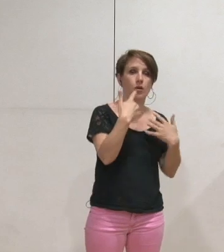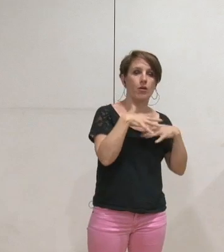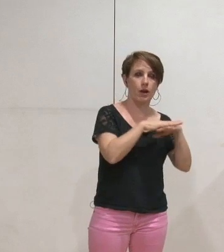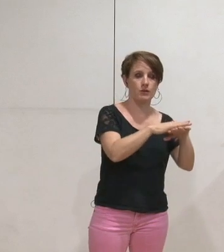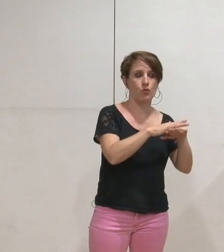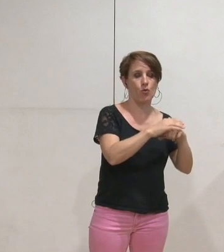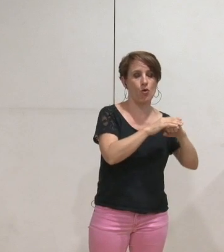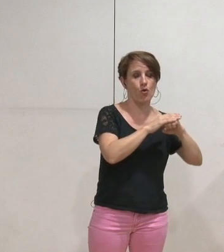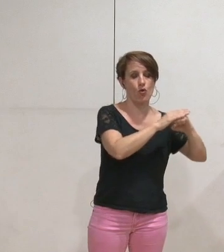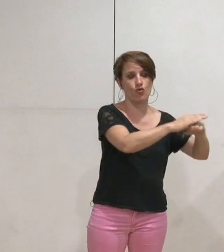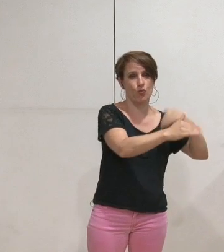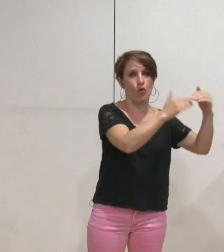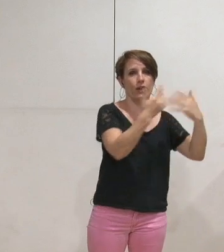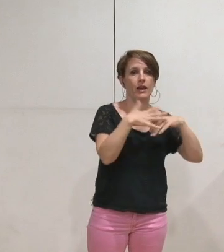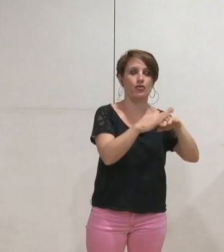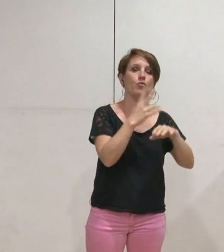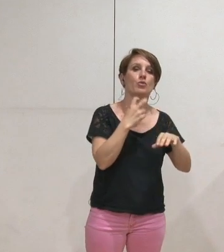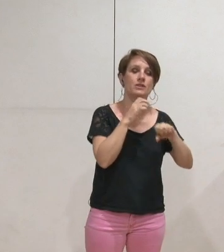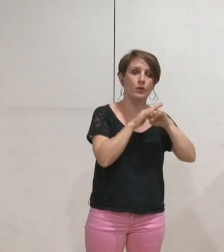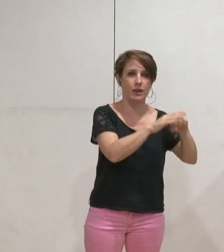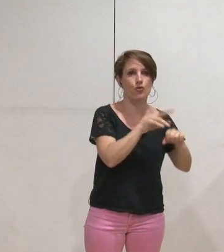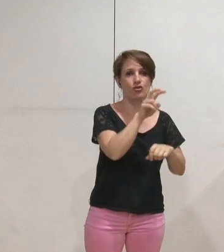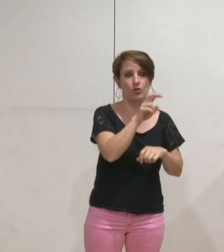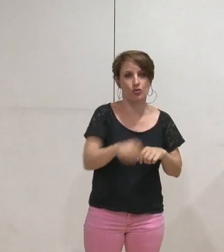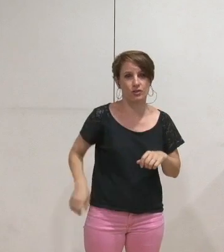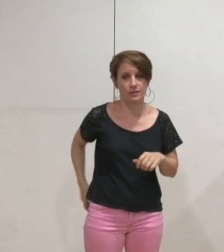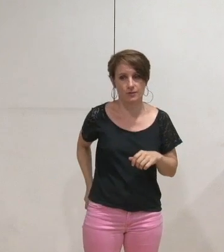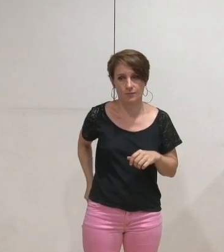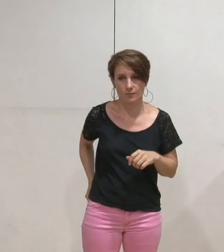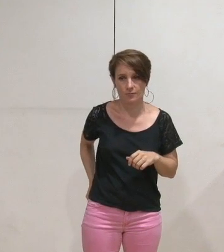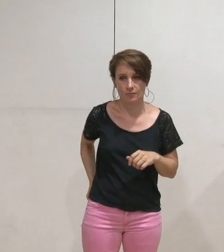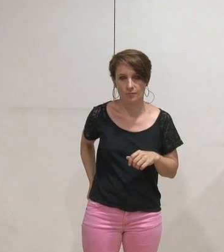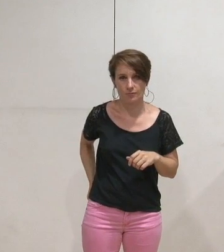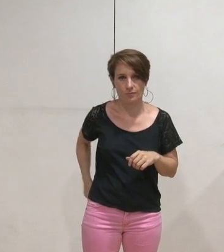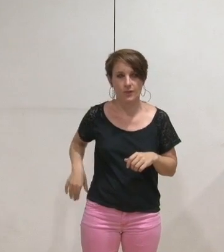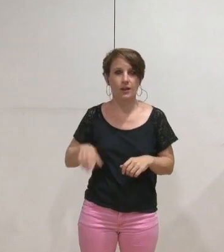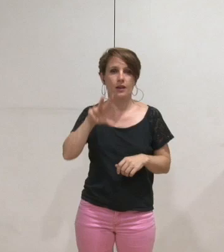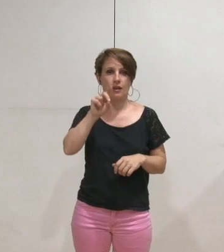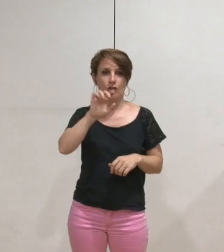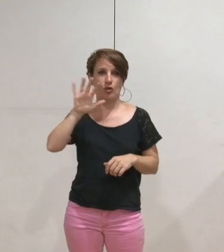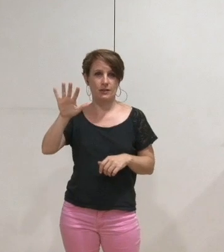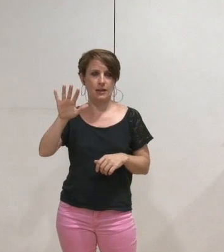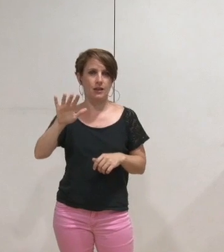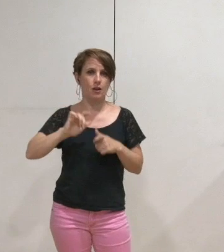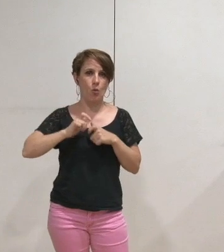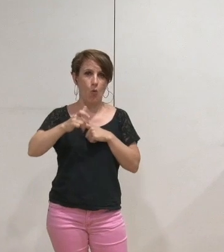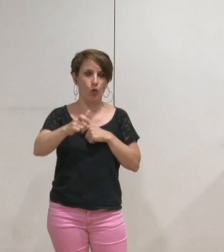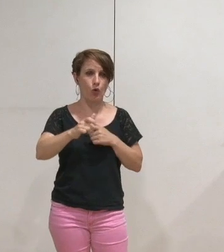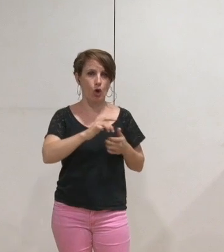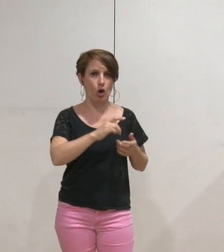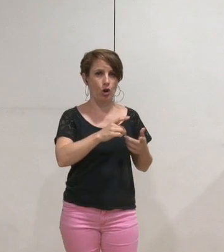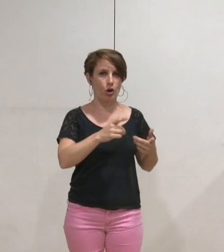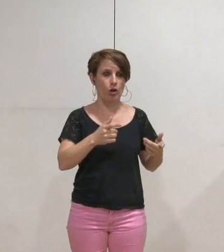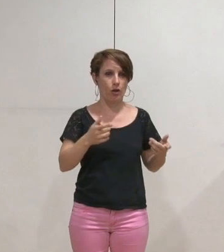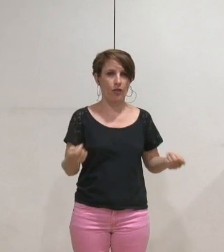gauche et de progrès rassemblement citoyen de la gauche et écologiste la 35 c'est un protocole transactionnel sur le secteur